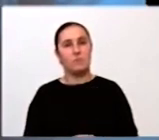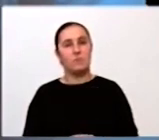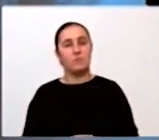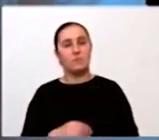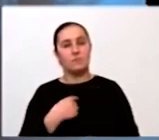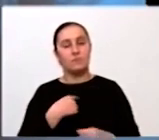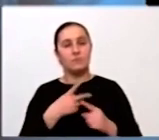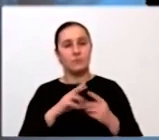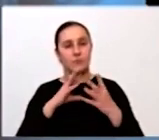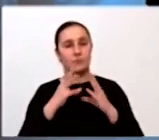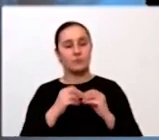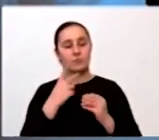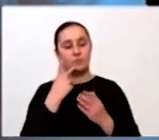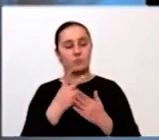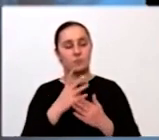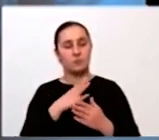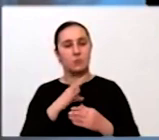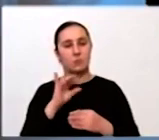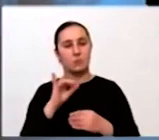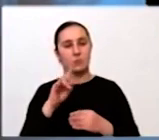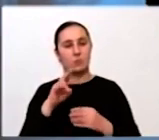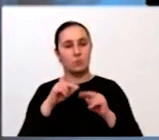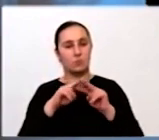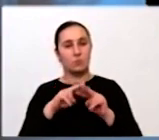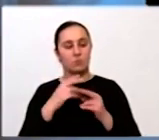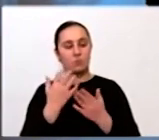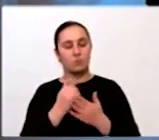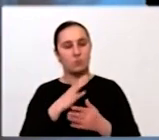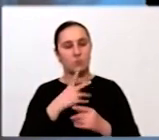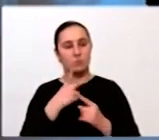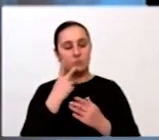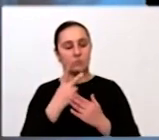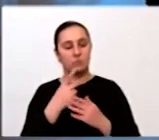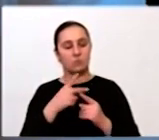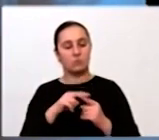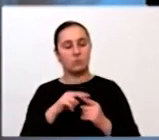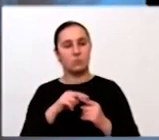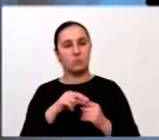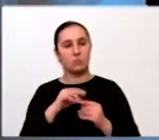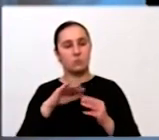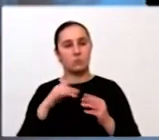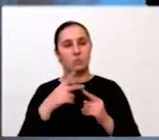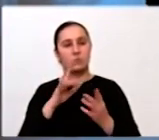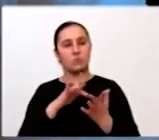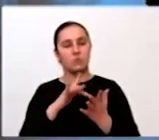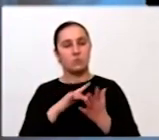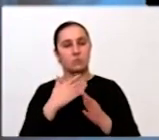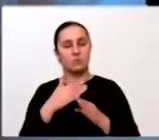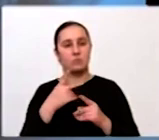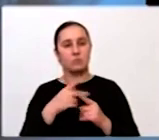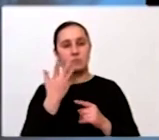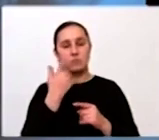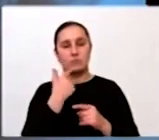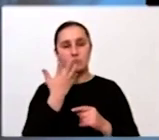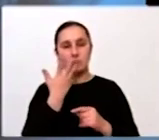Demak, menga quyidagi ko'rinishdagi yulduz ma'qul bo'ldi. Bu yerda ko'rishingiz mumkin, chet qismlari qora rangda, o'rta qismi qizil rangda.